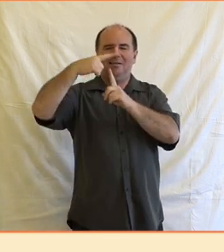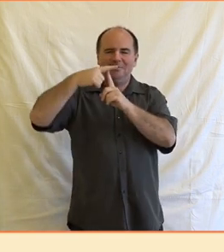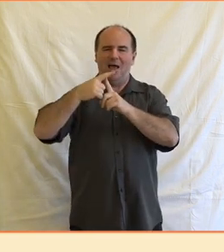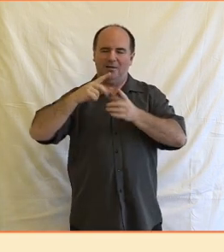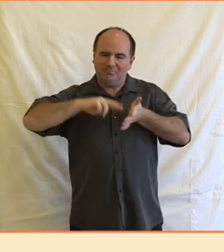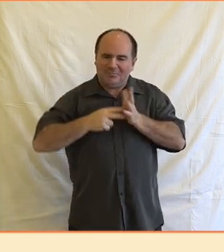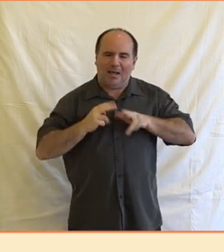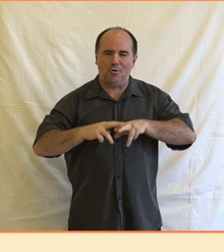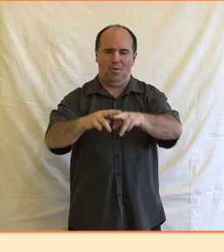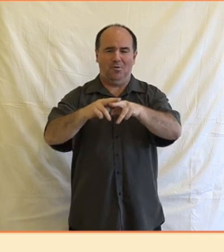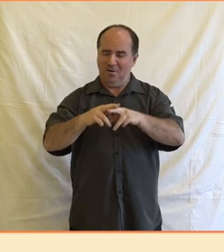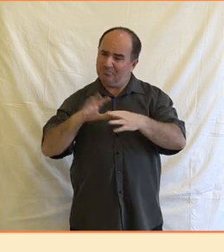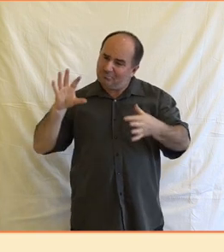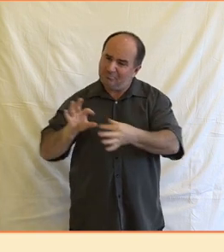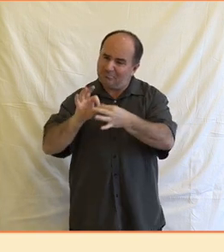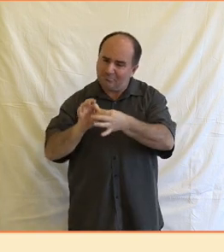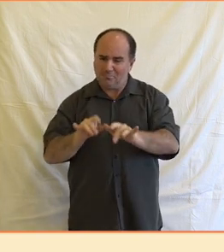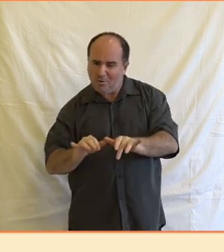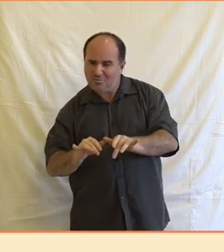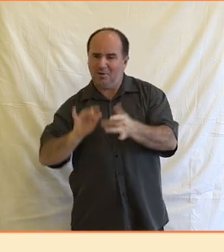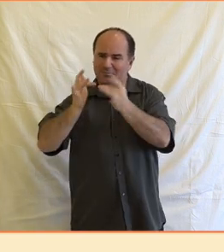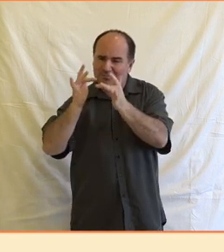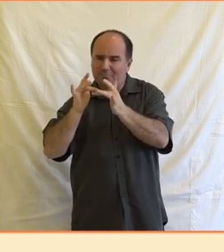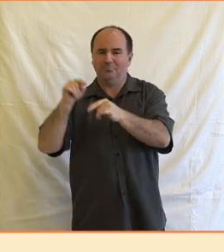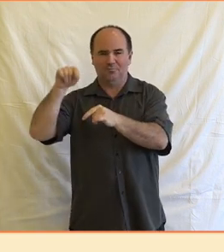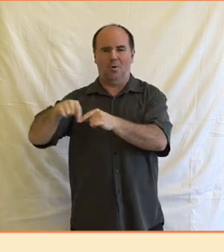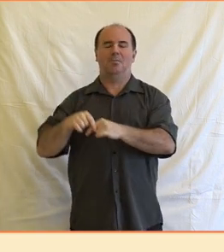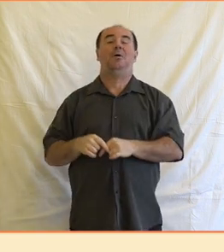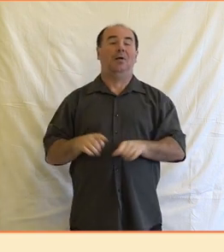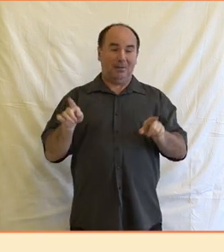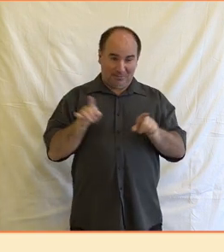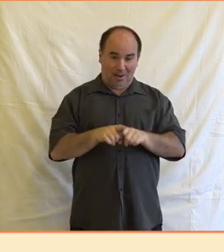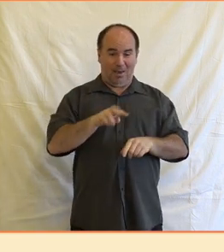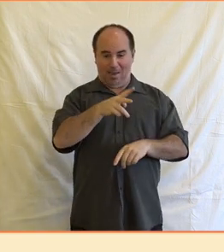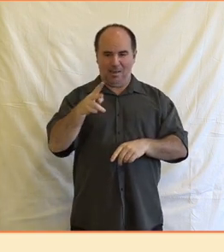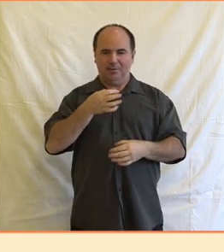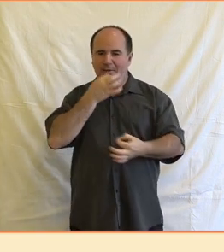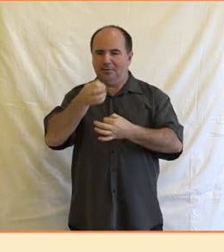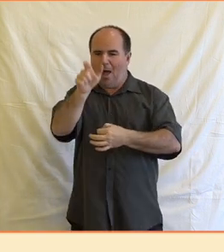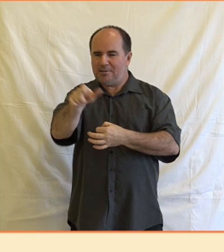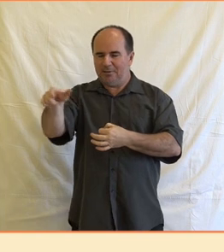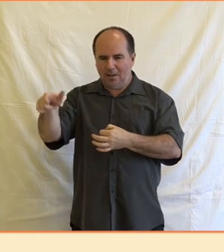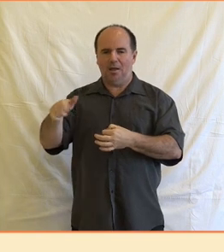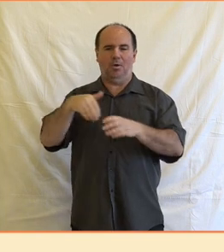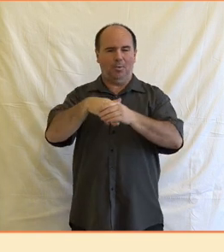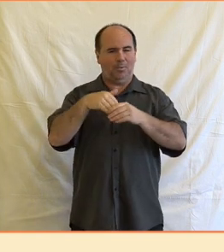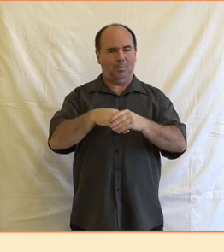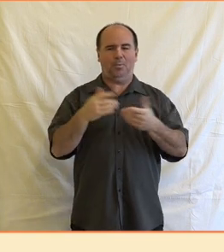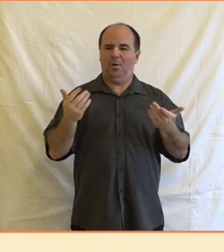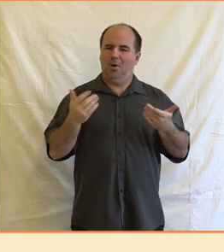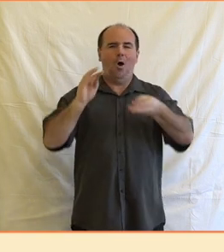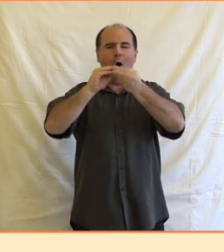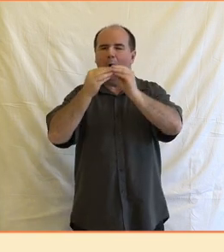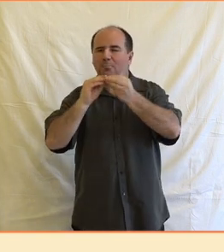technologické části redakcí, a další pak v marketingu, popřípadě v redakcích obchodních. Alžběta